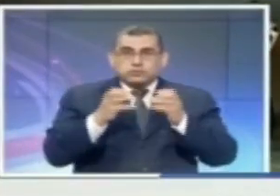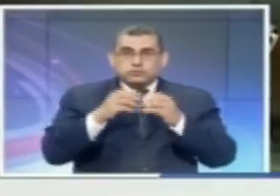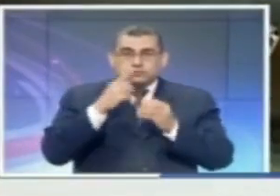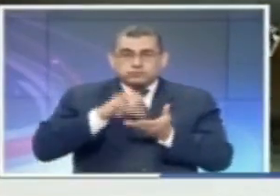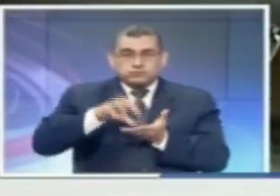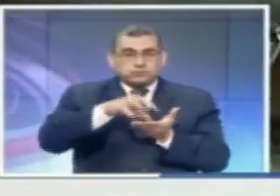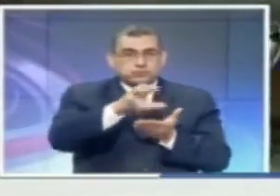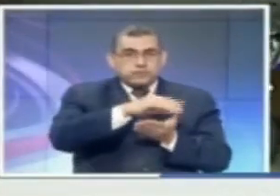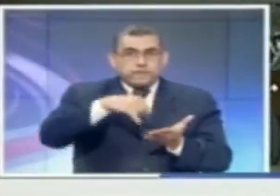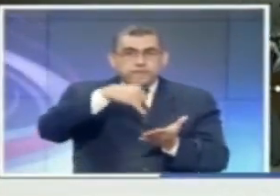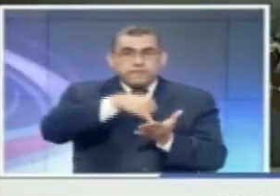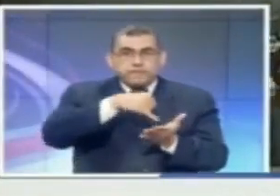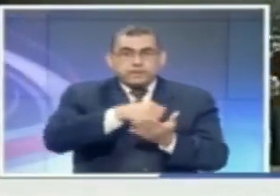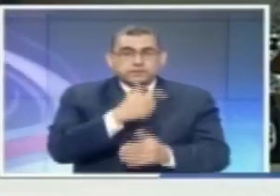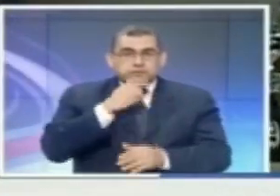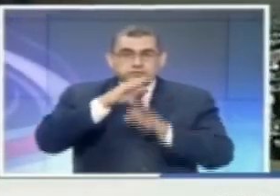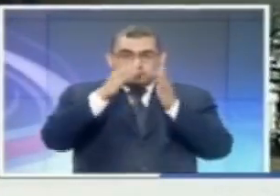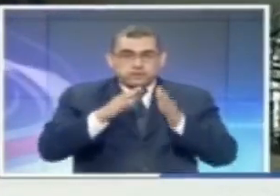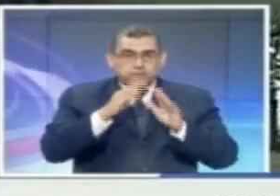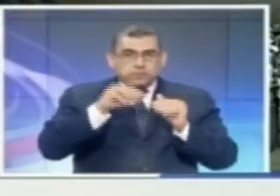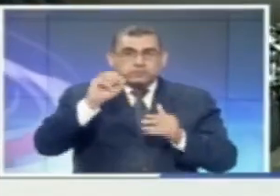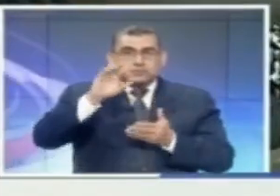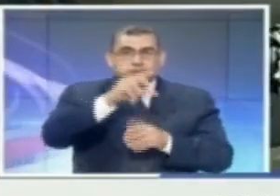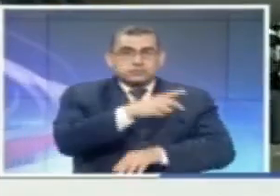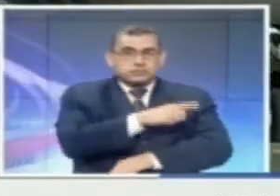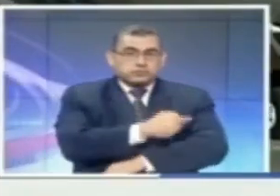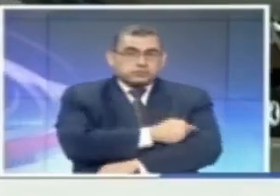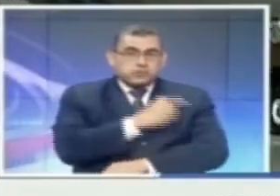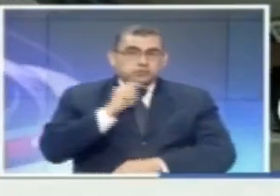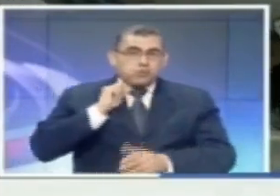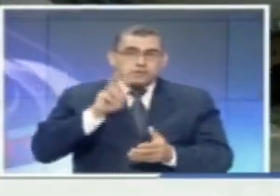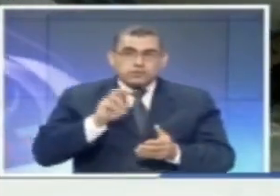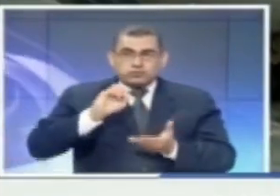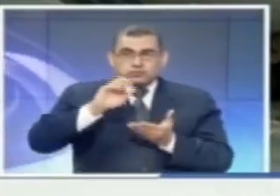توزيعها على مراكز اللقاحات المنتشرة بالجمهورية، مؤكدة أن